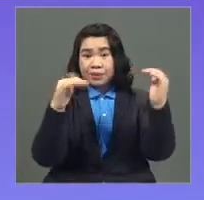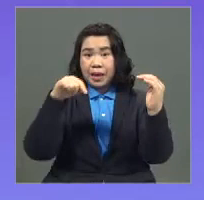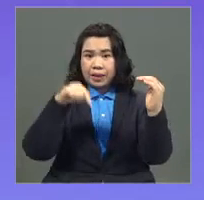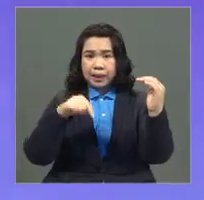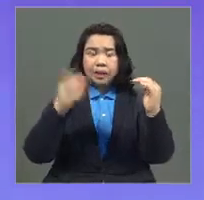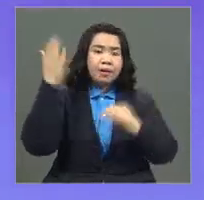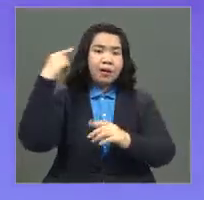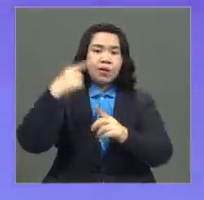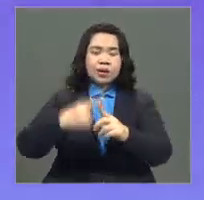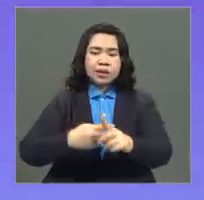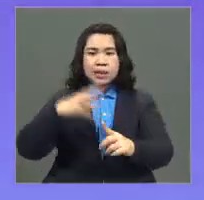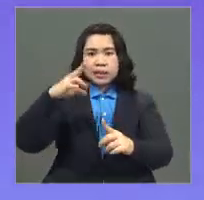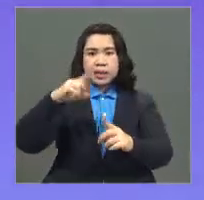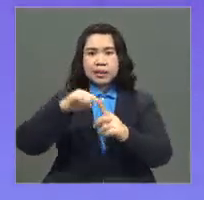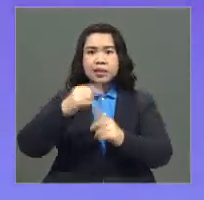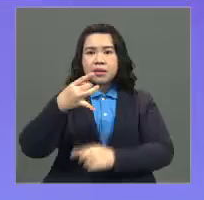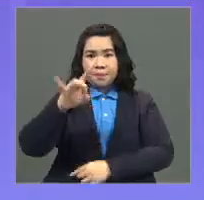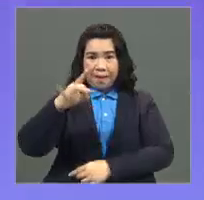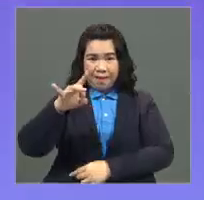คนแต่ว่าเป็นกรณีการชุมนุมบริเวณอนุสาวรีย์ประชาธิปไตยเมื่อวันที่18